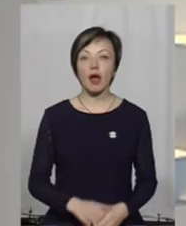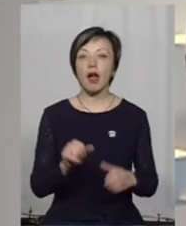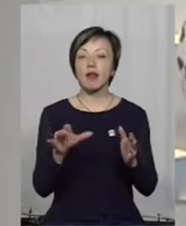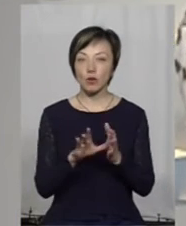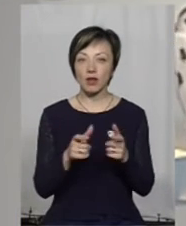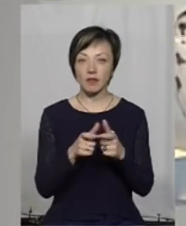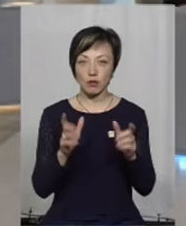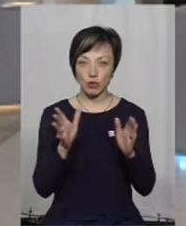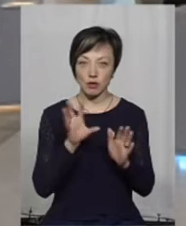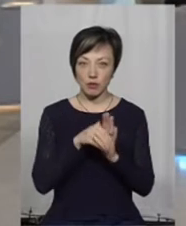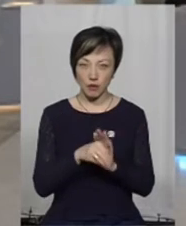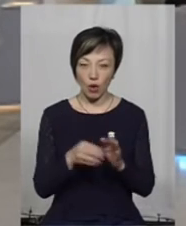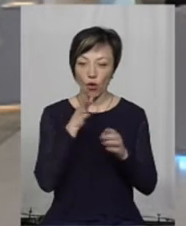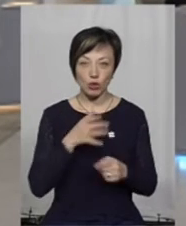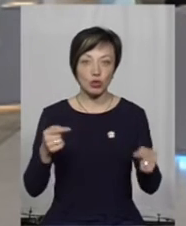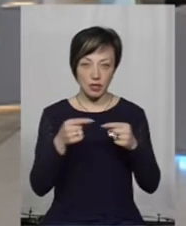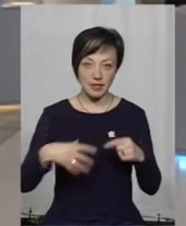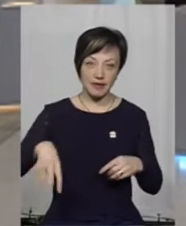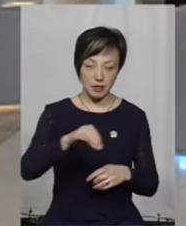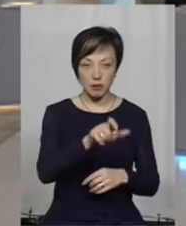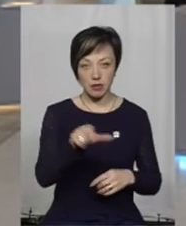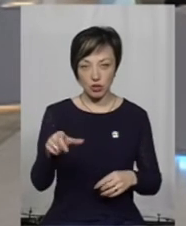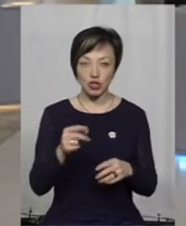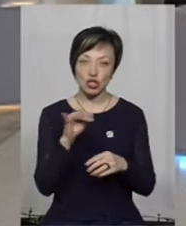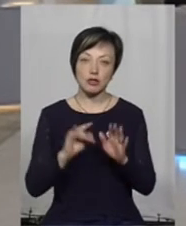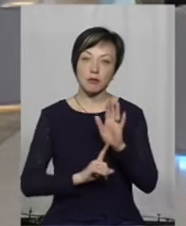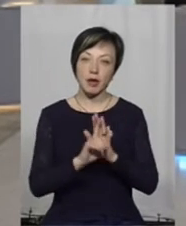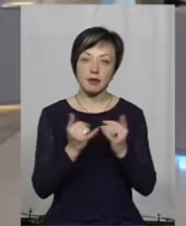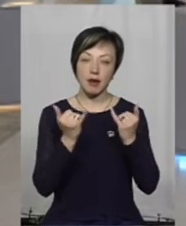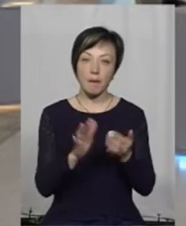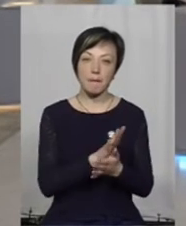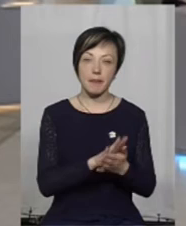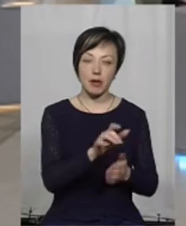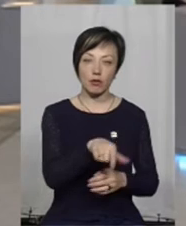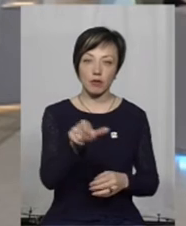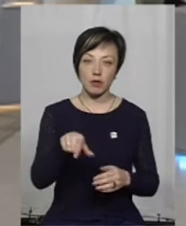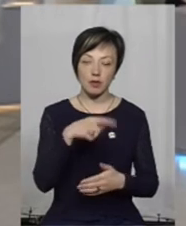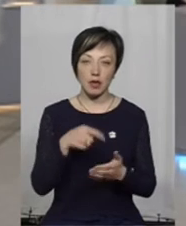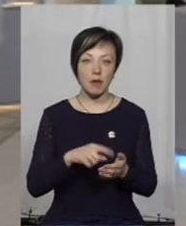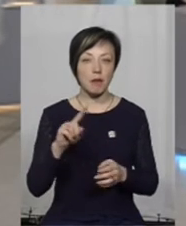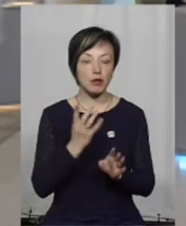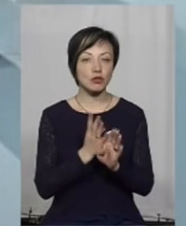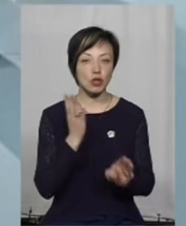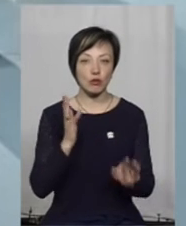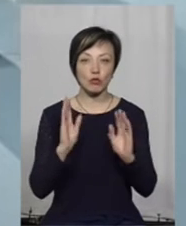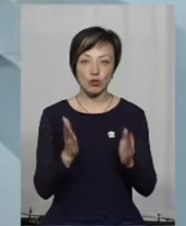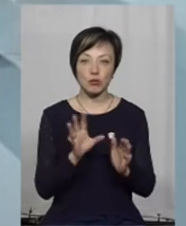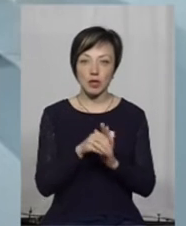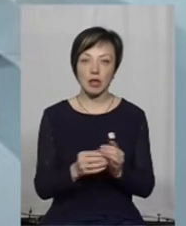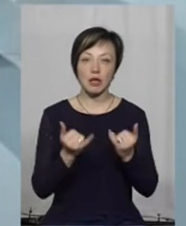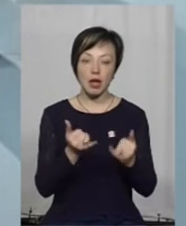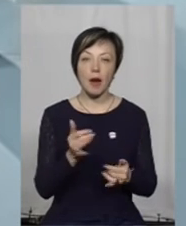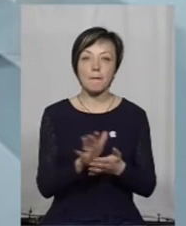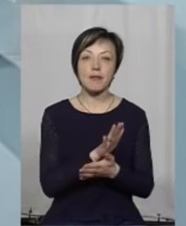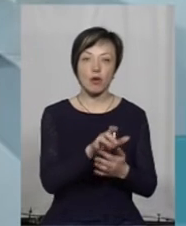Електронні квитки, вони будуть запроваджуватись одночасно для всіх пасажирів чи спершу для пільговиків? Ну, найперше будуть для